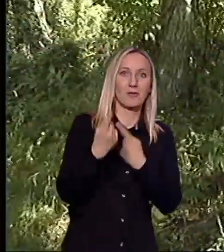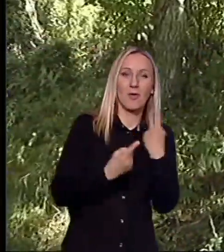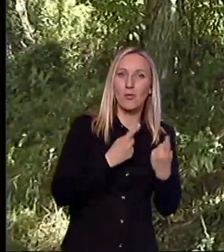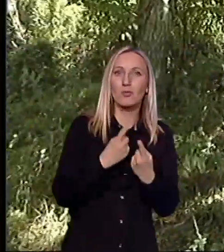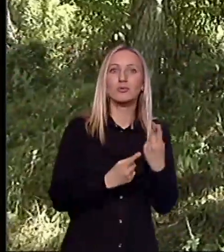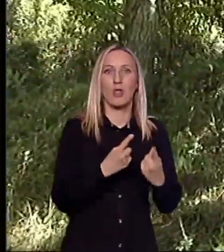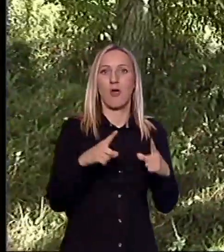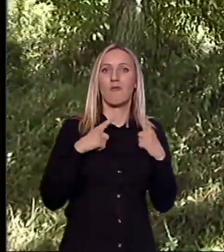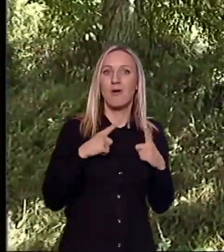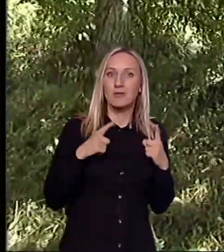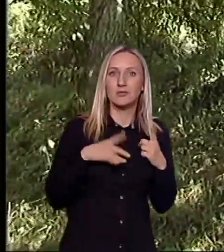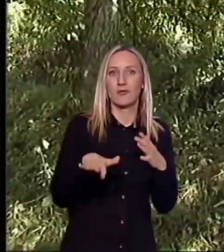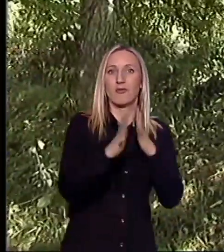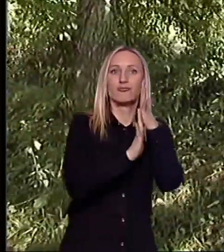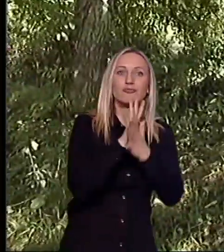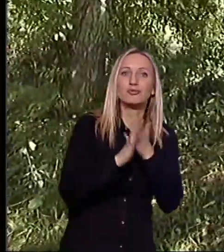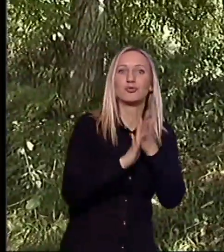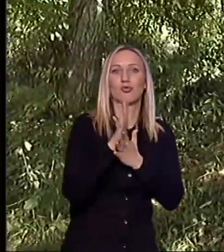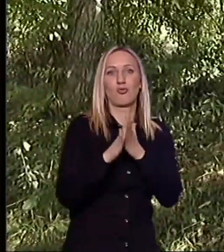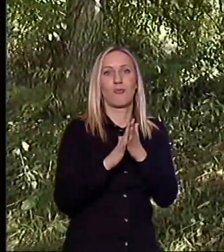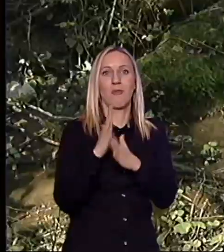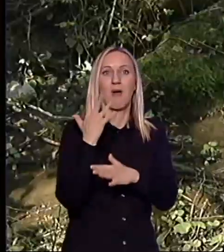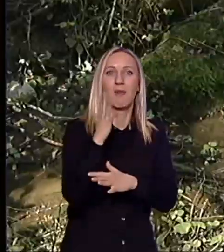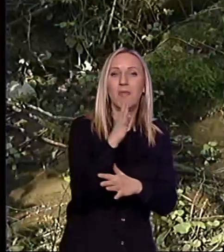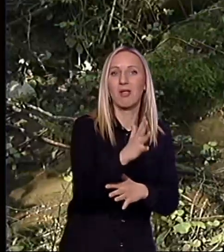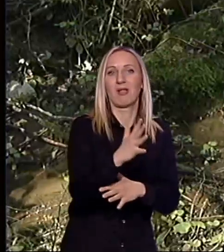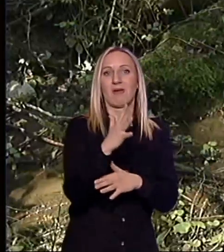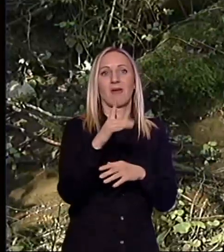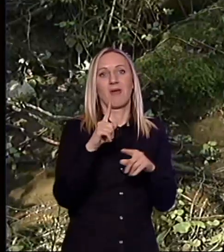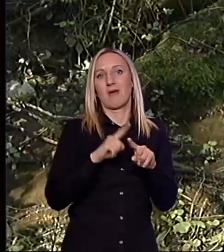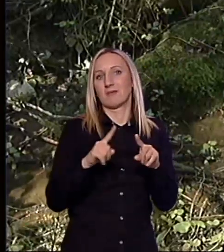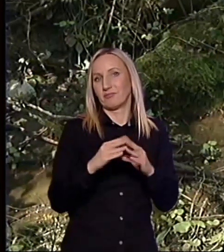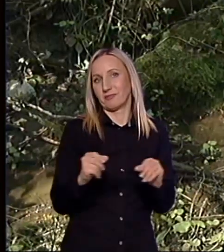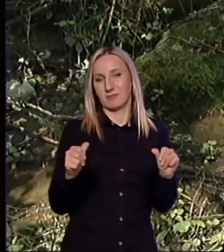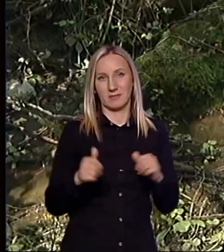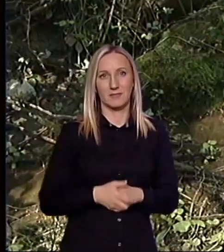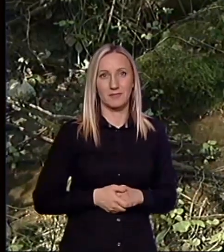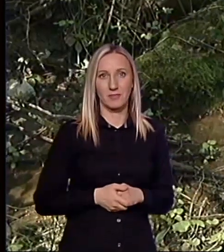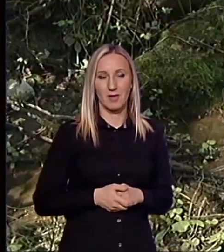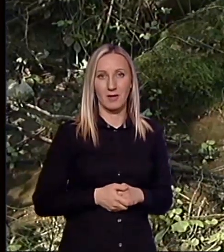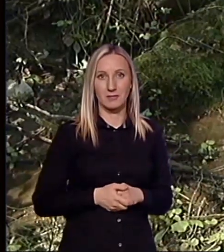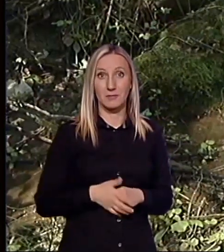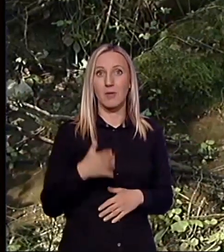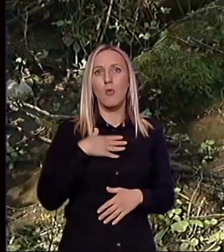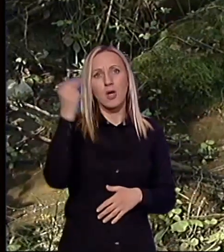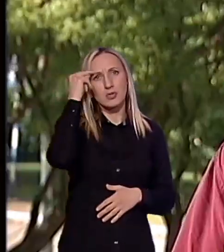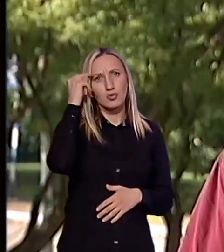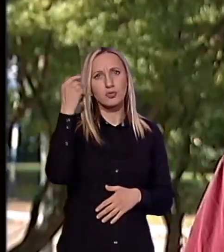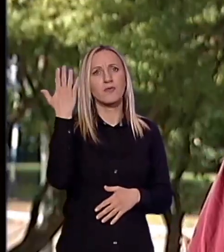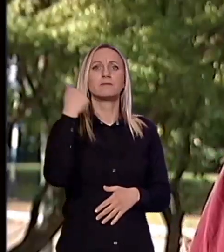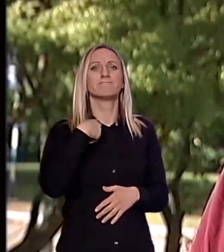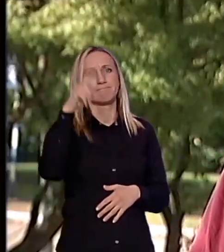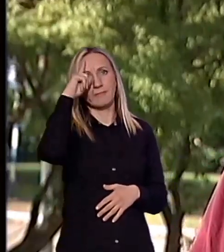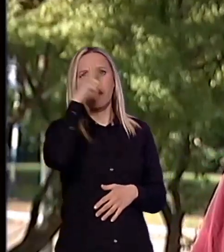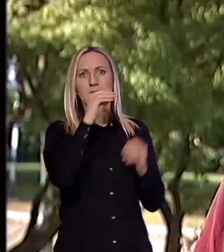opstanak šuma i ostalih biljnih vrsta. Moje iskustvo, znači sa tog nekog studijskog